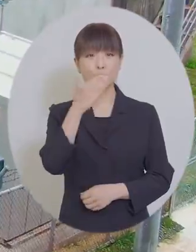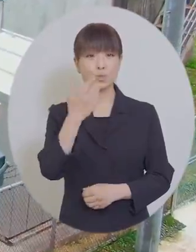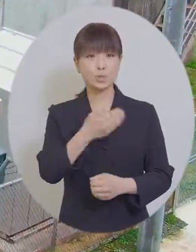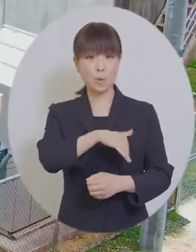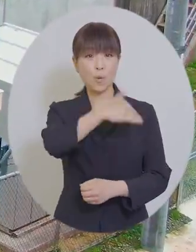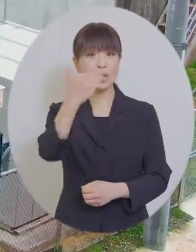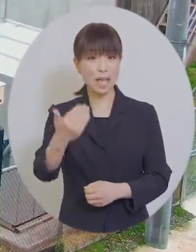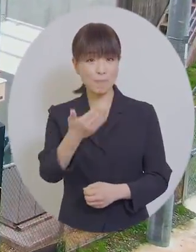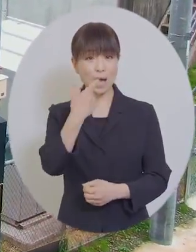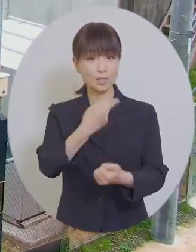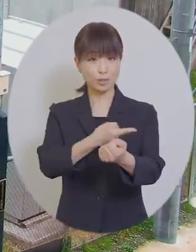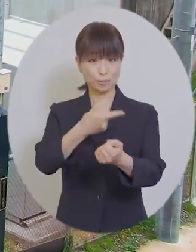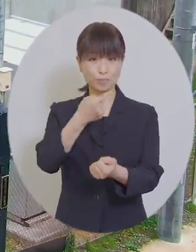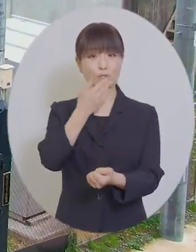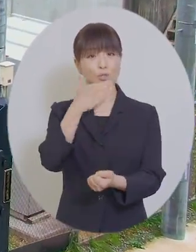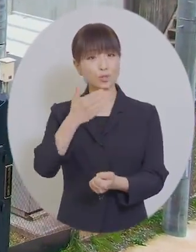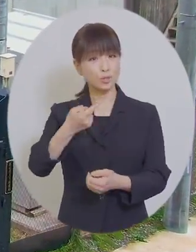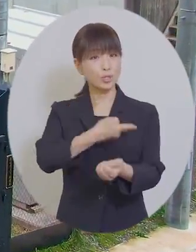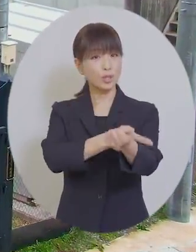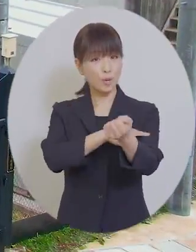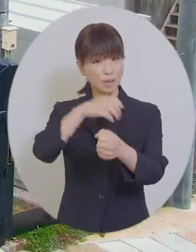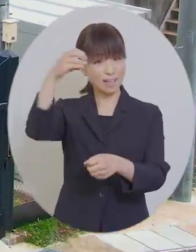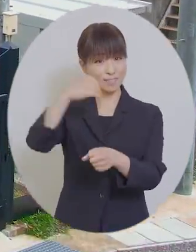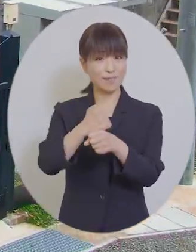水道山水力発電所、